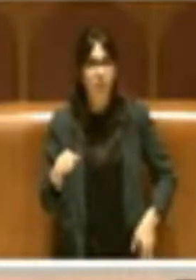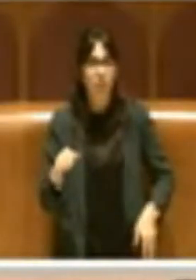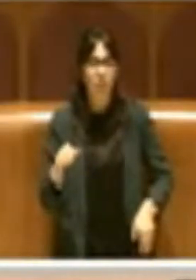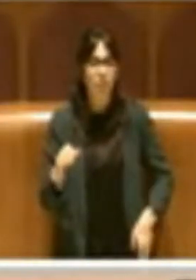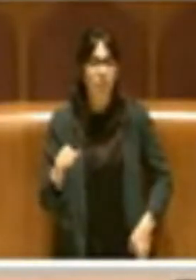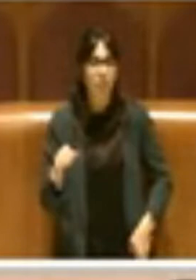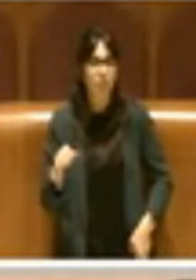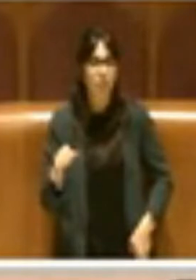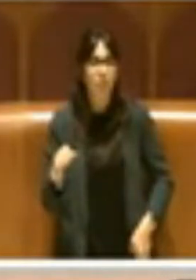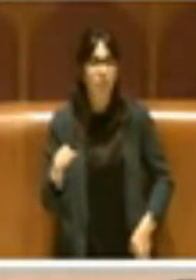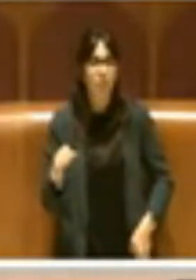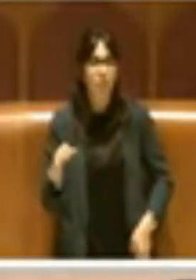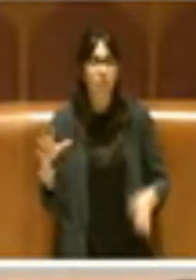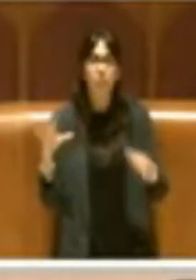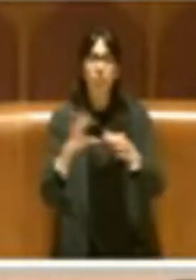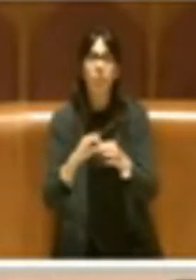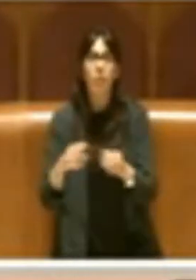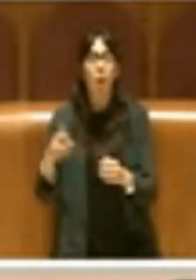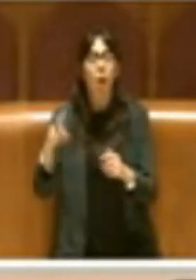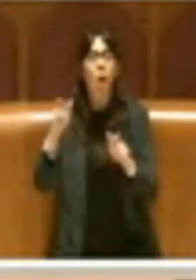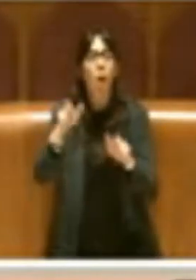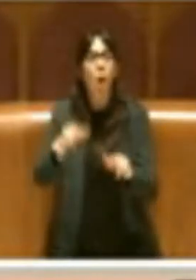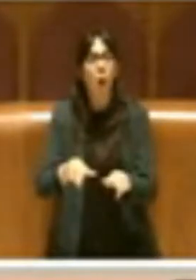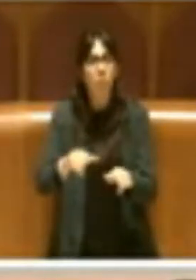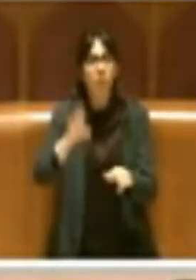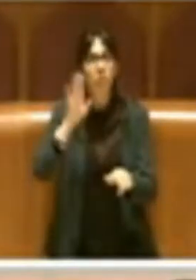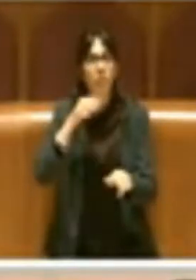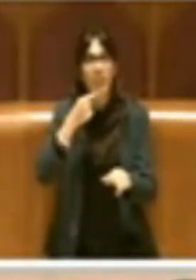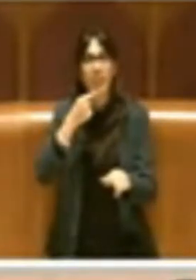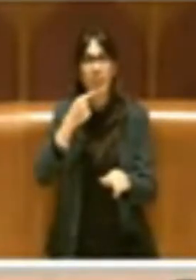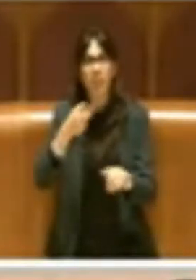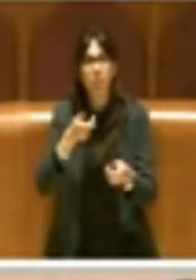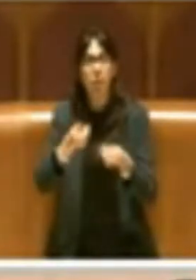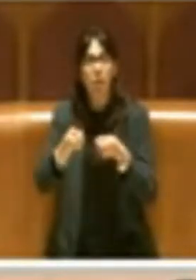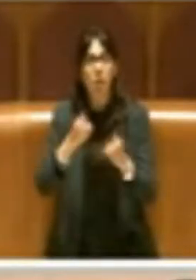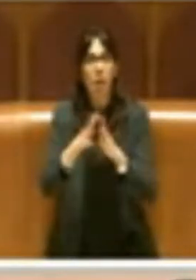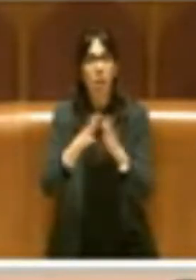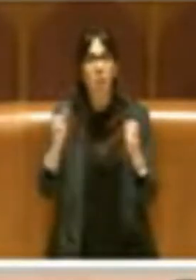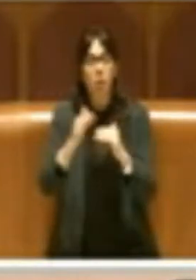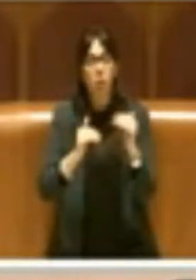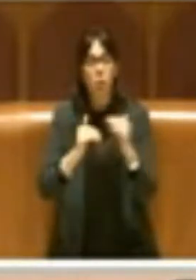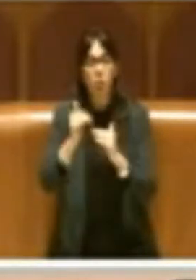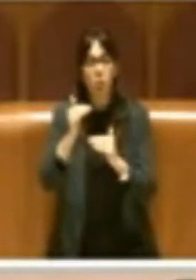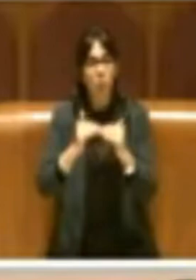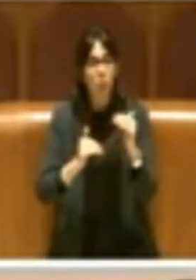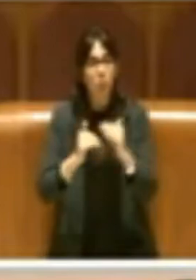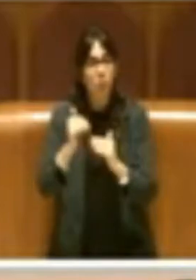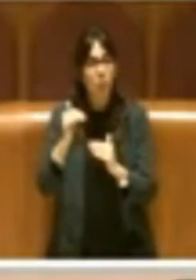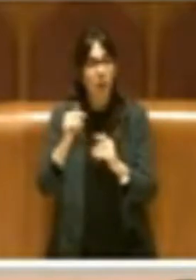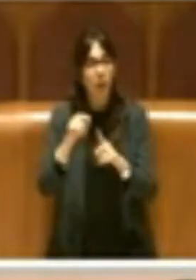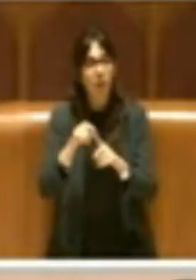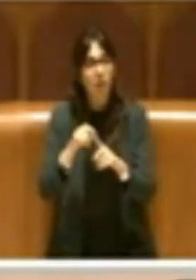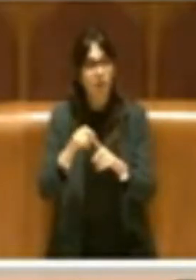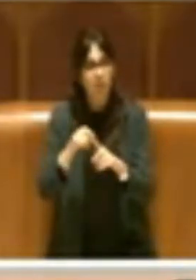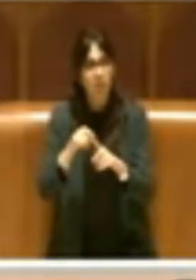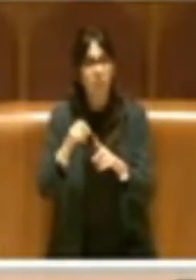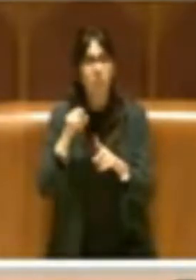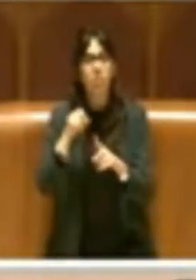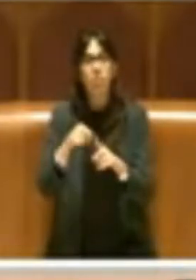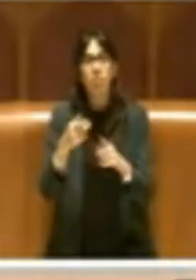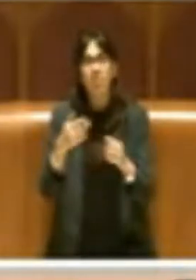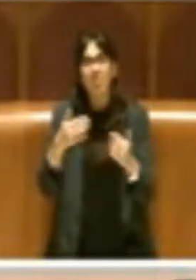all'obbligo in capo al concessionario gestore dell'impianto o della struttura di veicolare i messaggi istituzionali, ovvero di